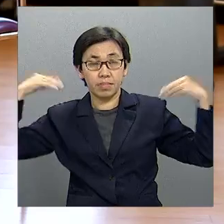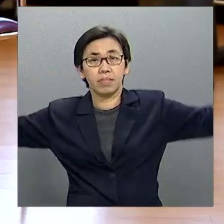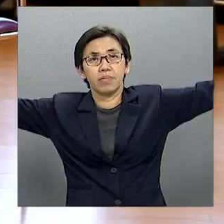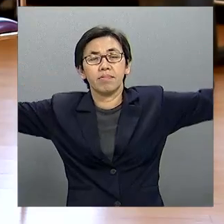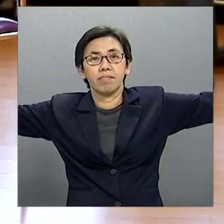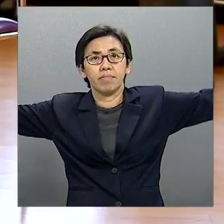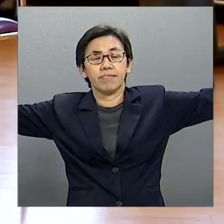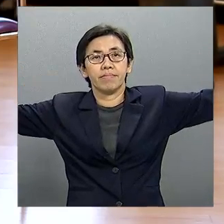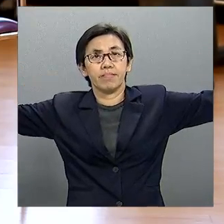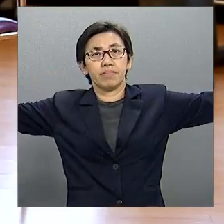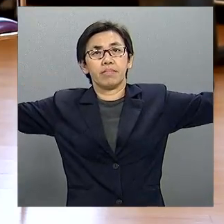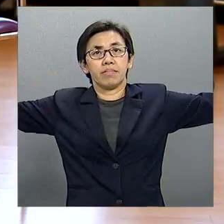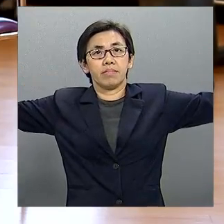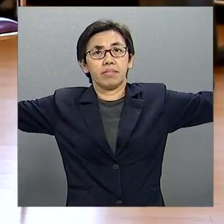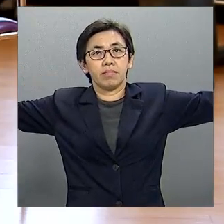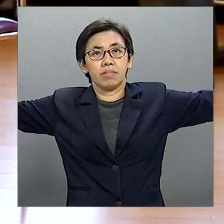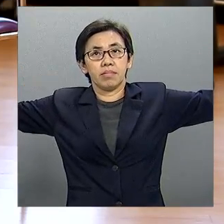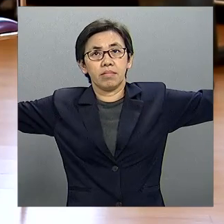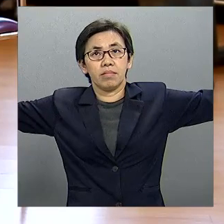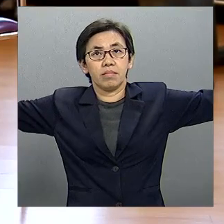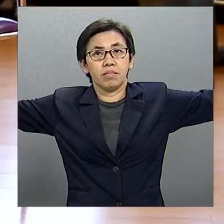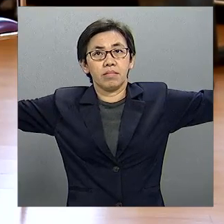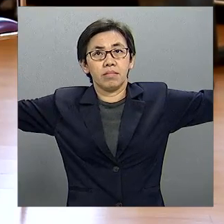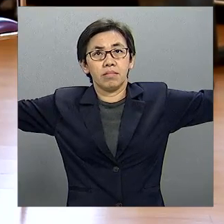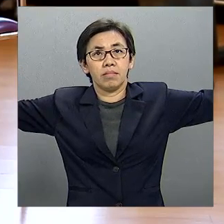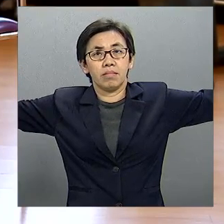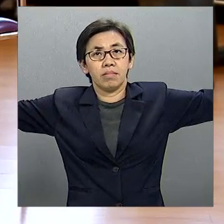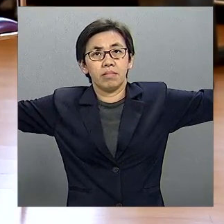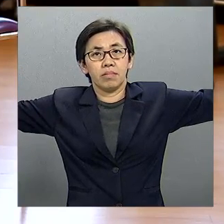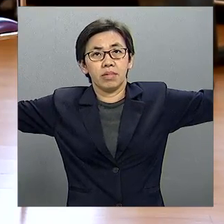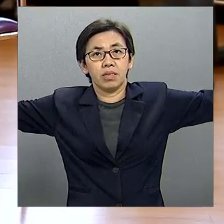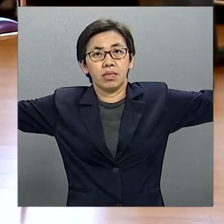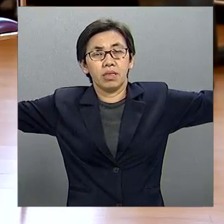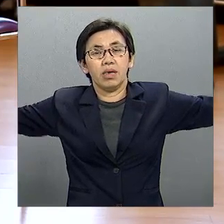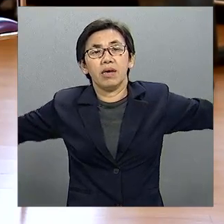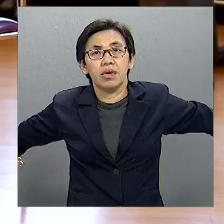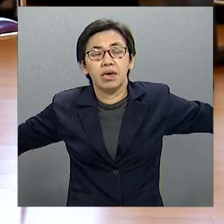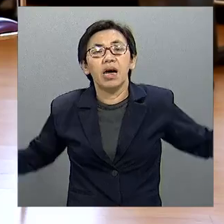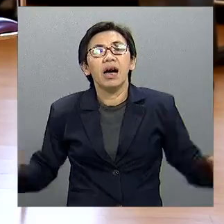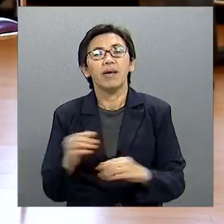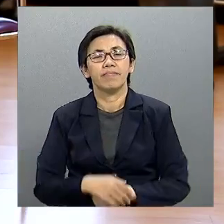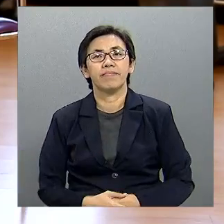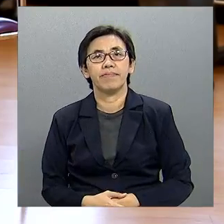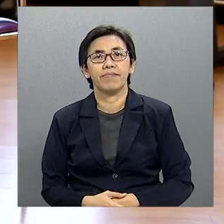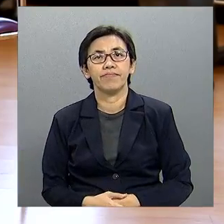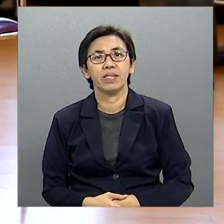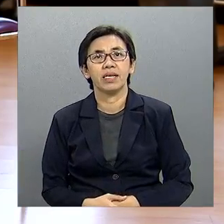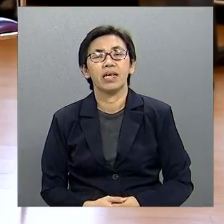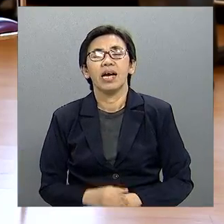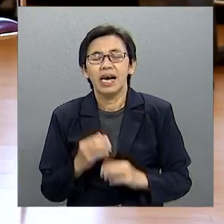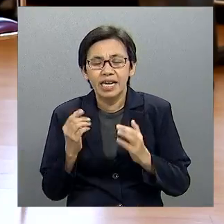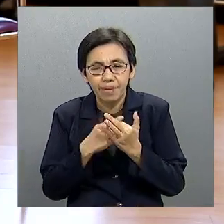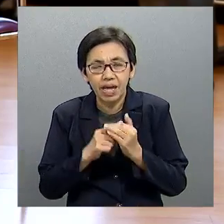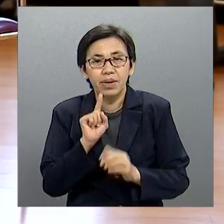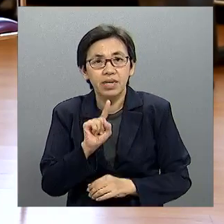แขนนะแล้วเรากระดกข้อมือขึ้นนะกระดกข้อมือขึ้นแล้วเราก็เกรงสะบักด้านหลังค้างไว้3วินาที1 2 3